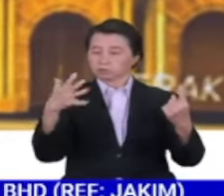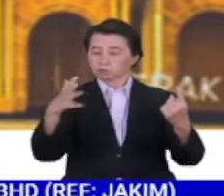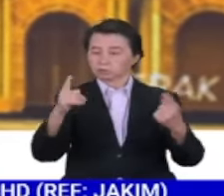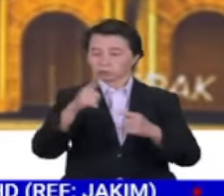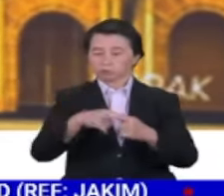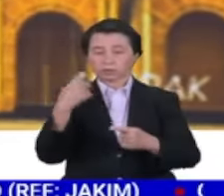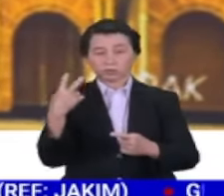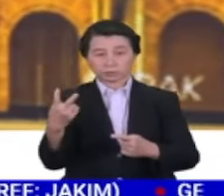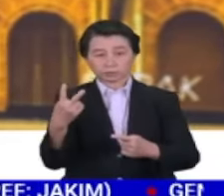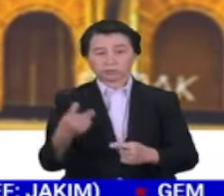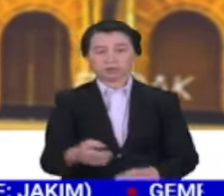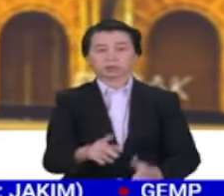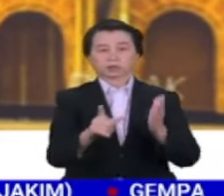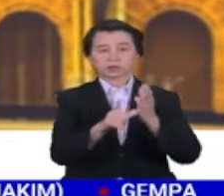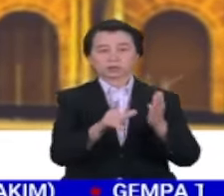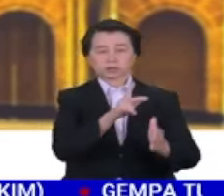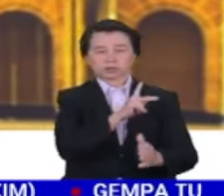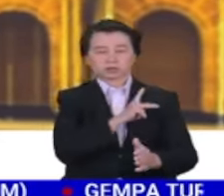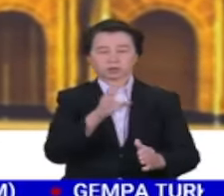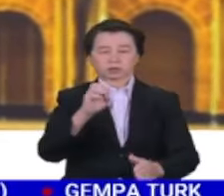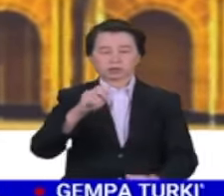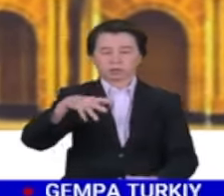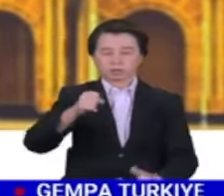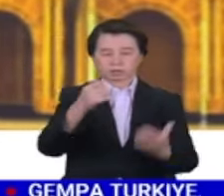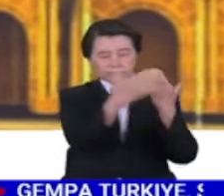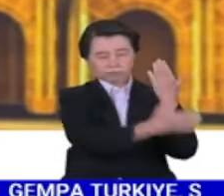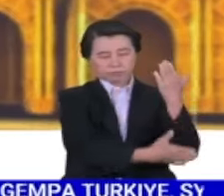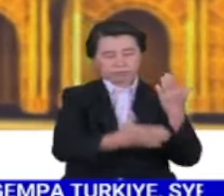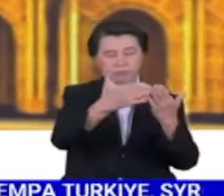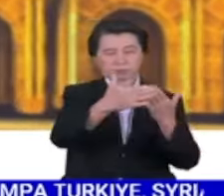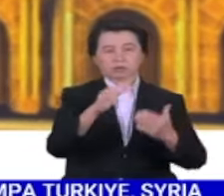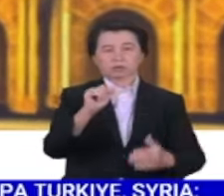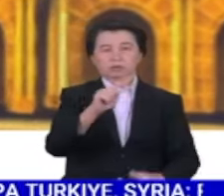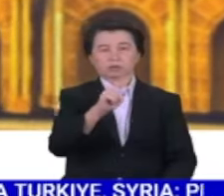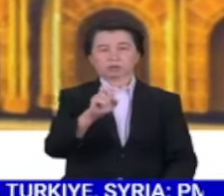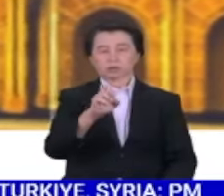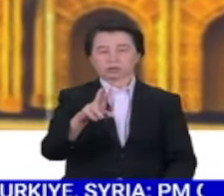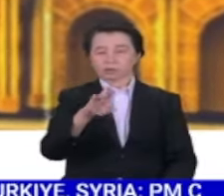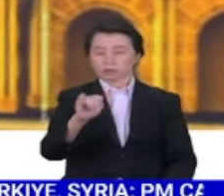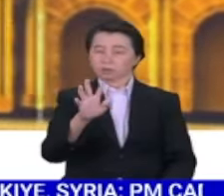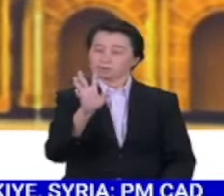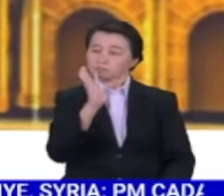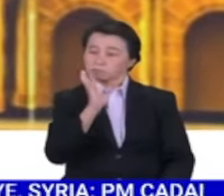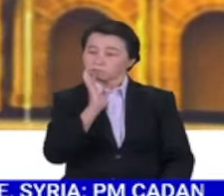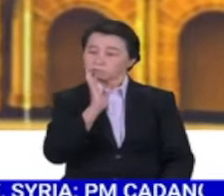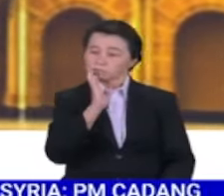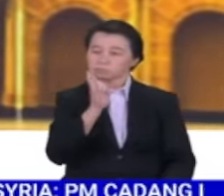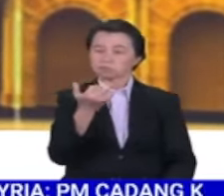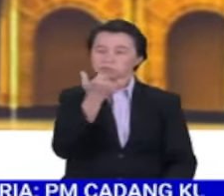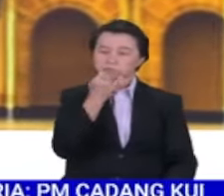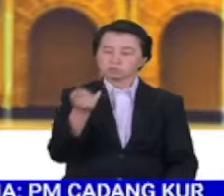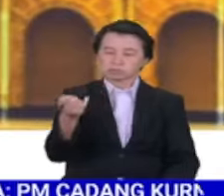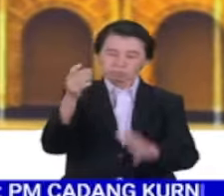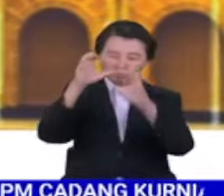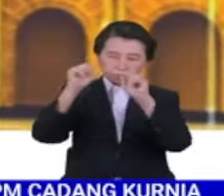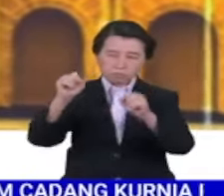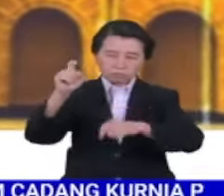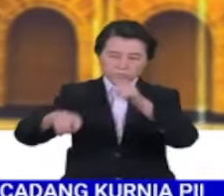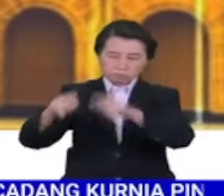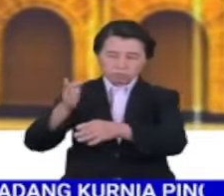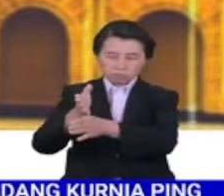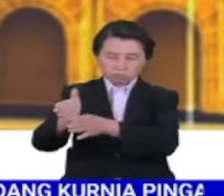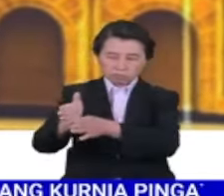Februari lalu timpalan operasi Semenanjung Malaysia Muhammad Asri Abdul Wahab berkata setelah dilakukan majikan berbagai